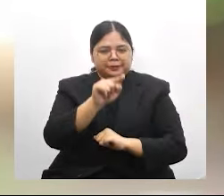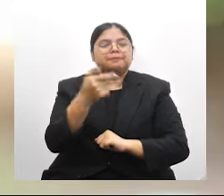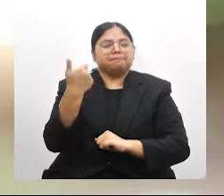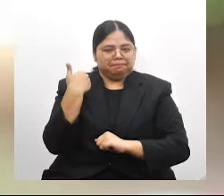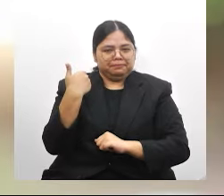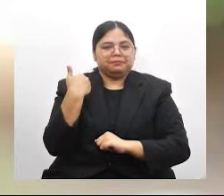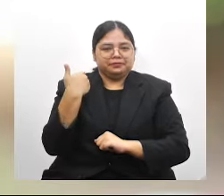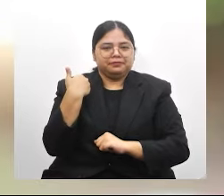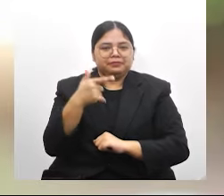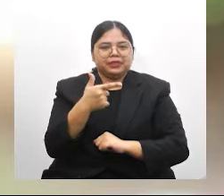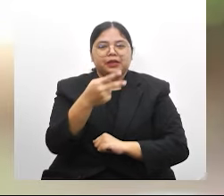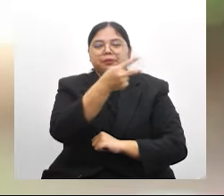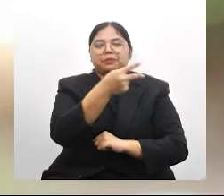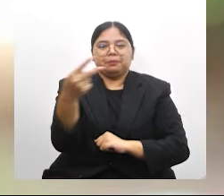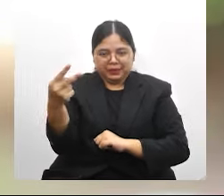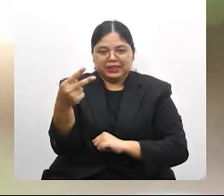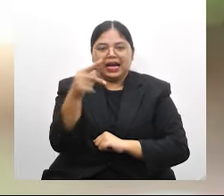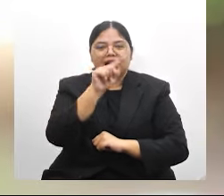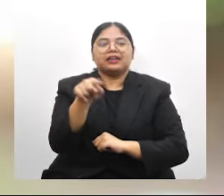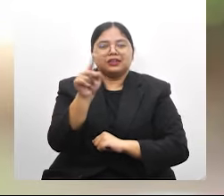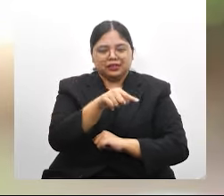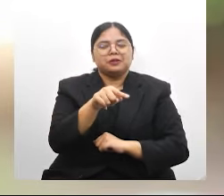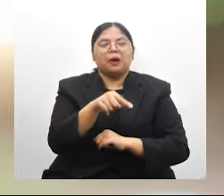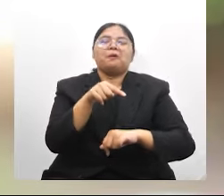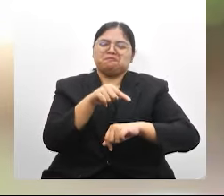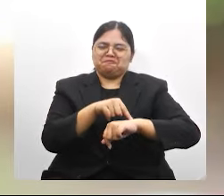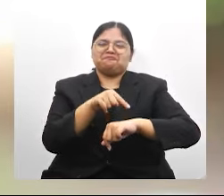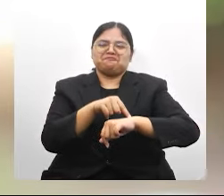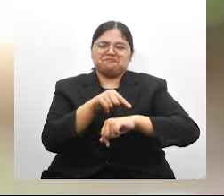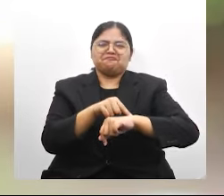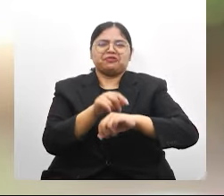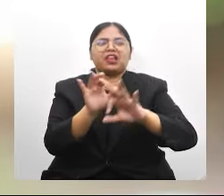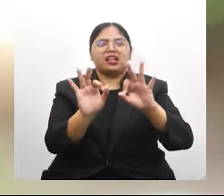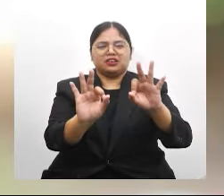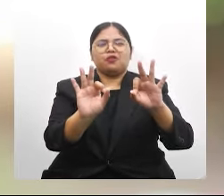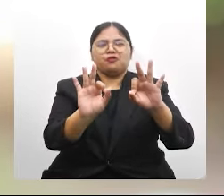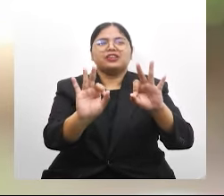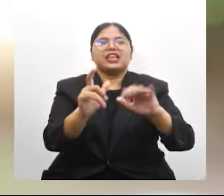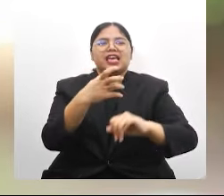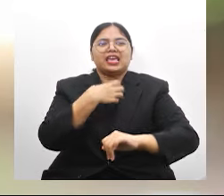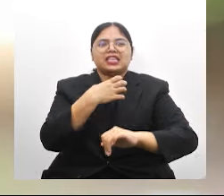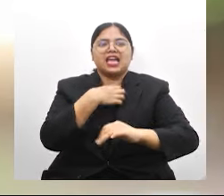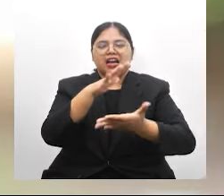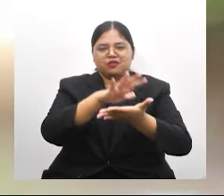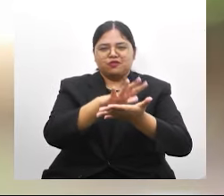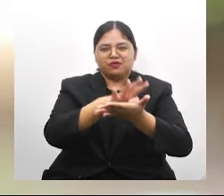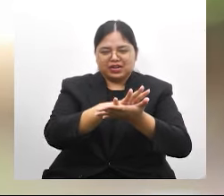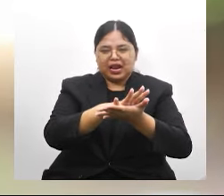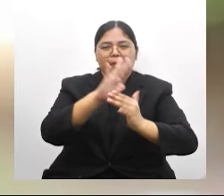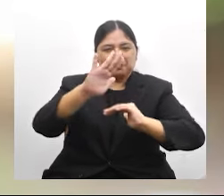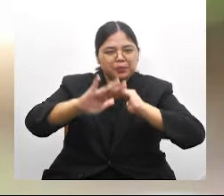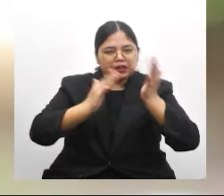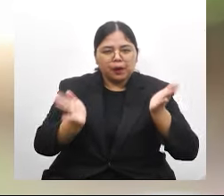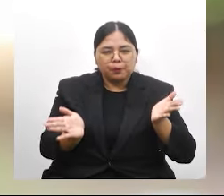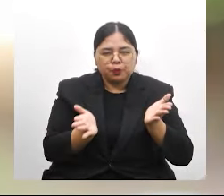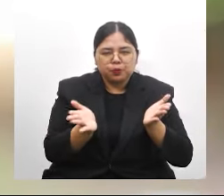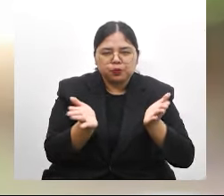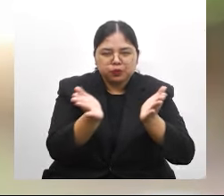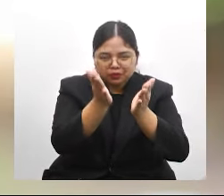เเรื่องภาษาต่างประเทศซึ่งเป็นเวลาที่เหมาะเจาะที่ดีที่สุดที่โรงเรียนรัชประภาที่จะดำนินการขับเคลื่อนในเรื่องของ